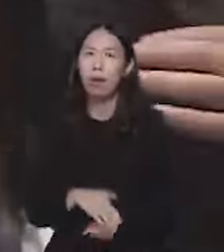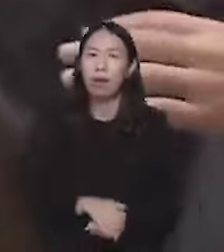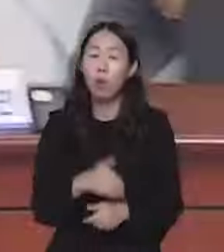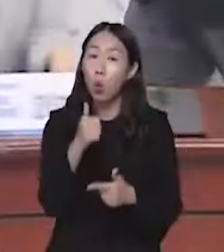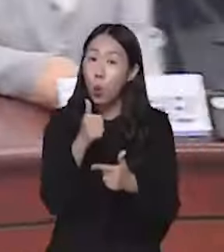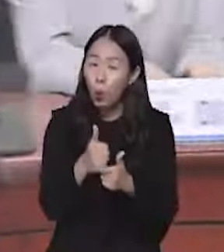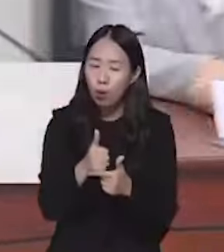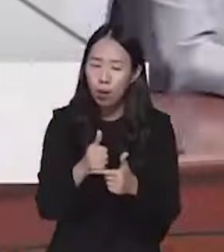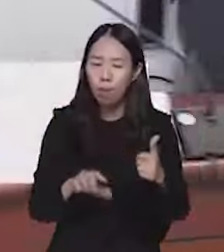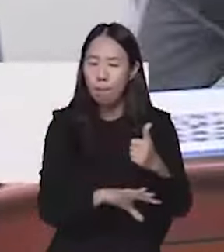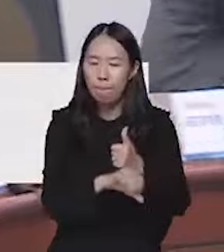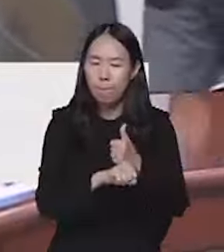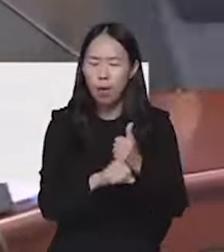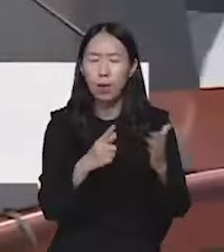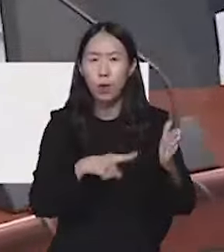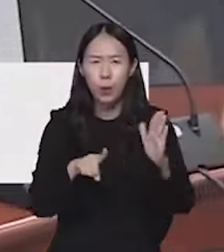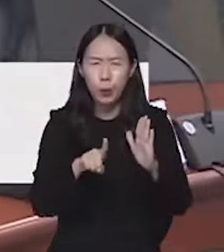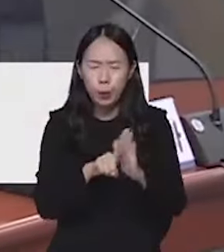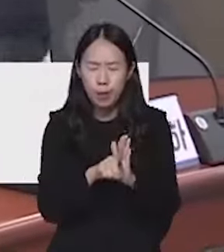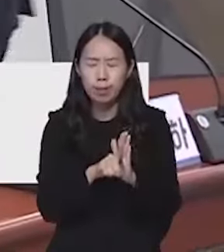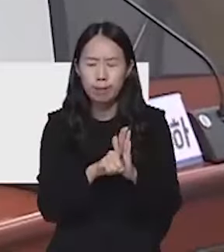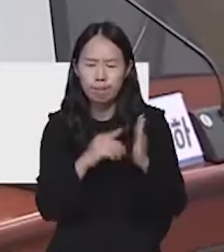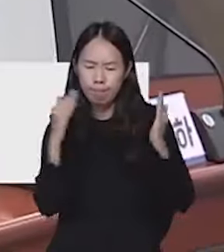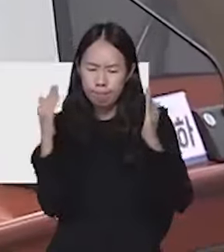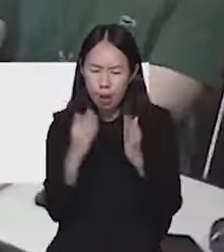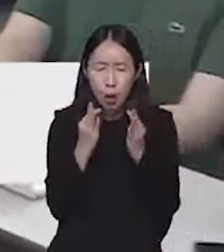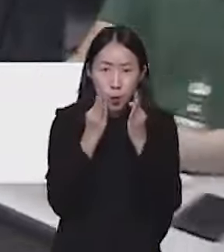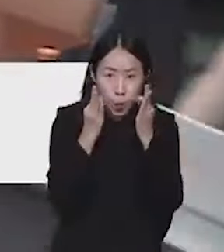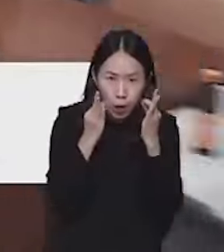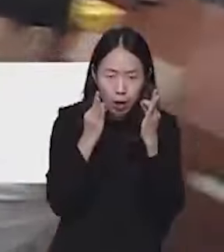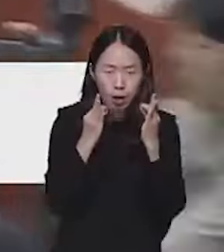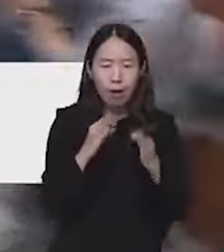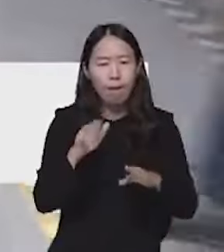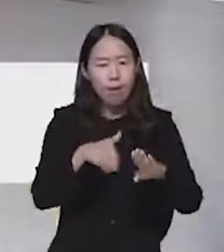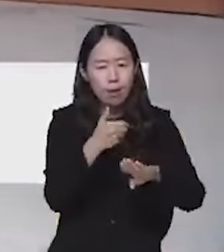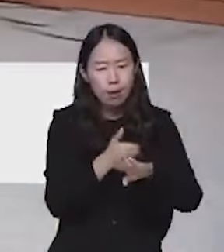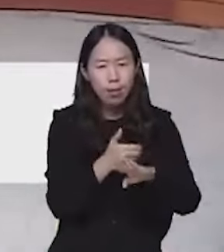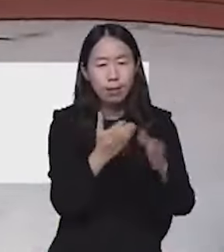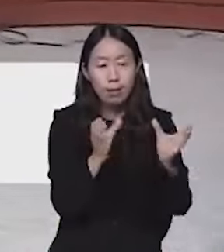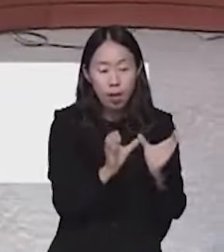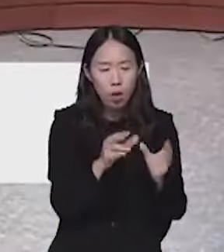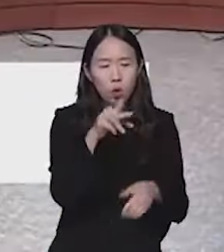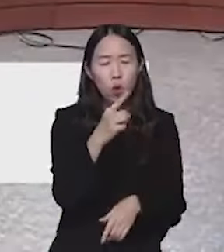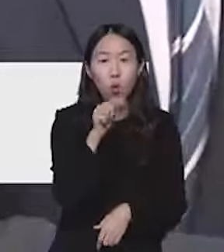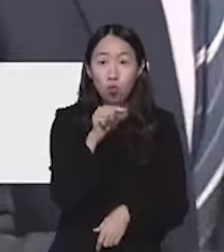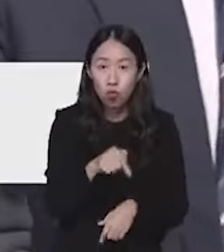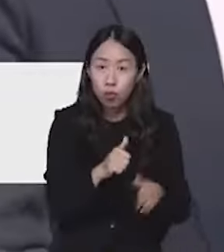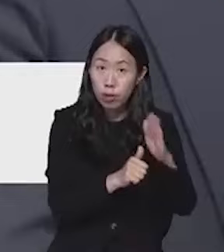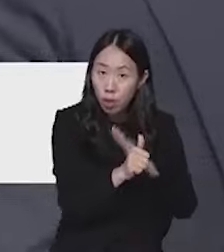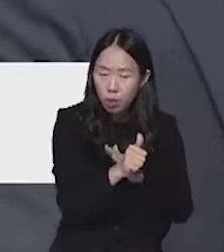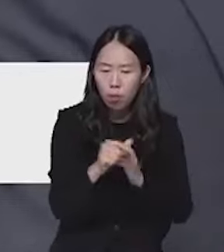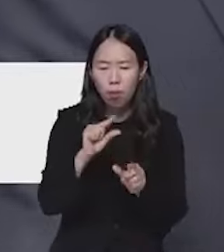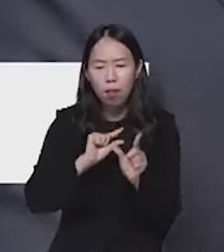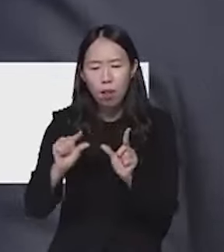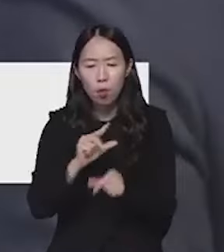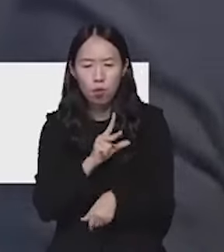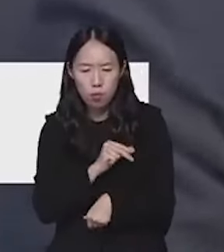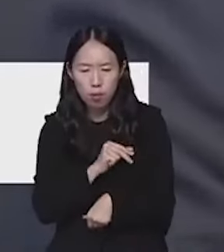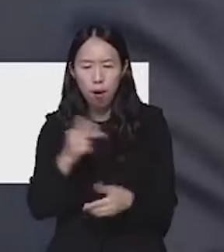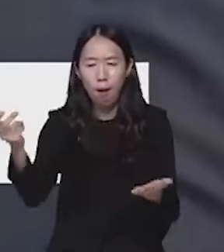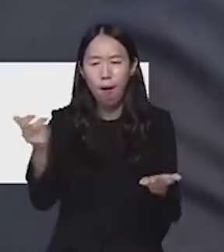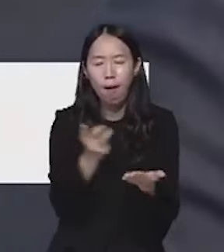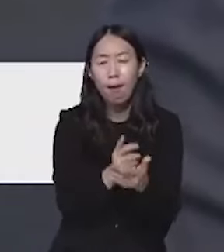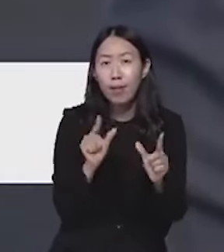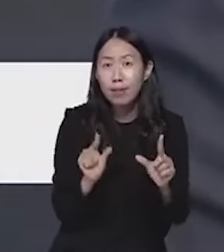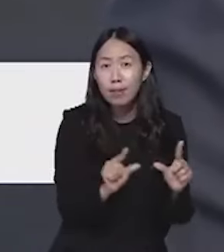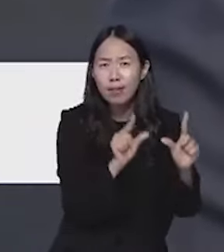호남의 교두보 마련에 사활을 걸고 나선 혁신당은 조국 대표와 일부 의원들이 지역에서 월세살이를 하며